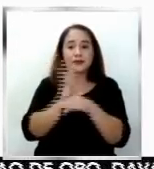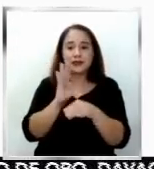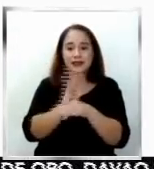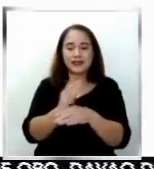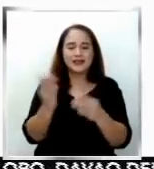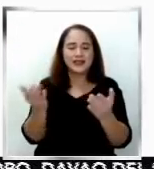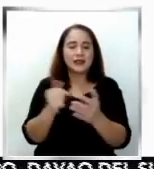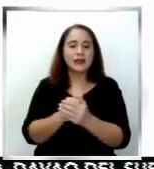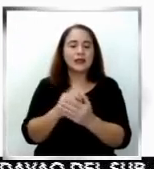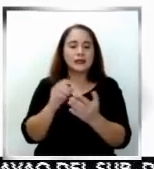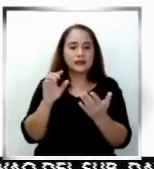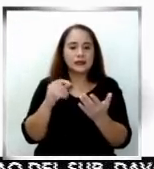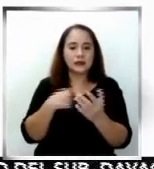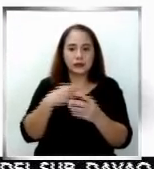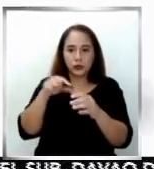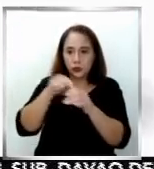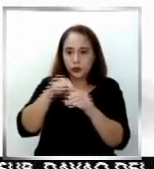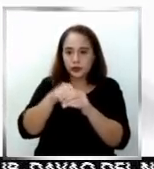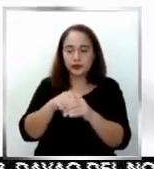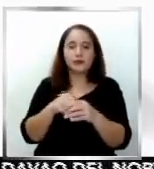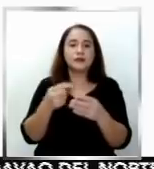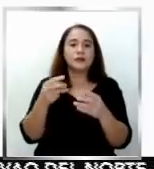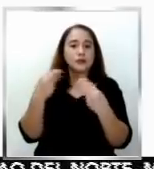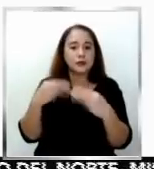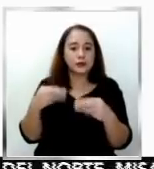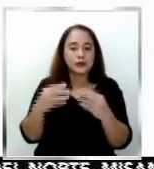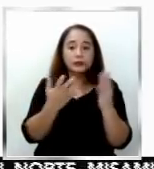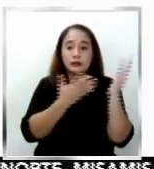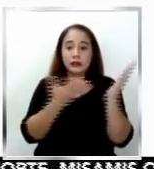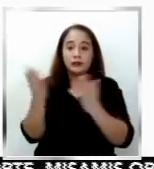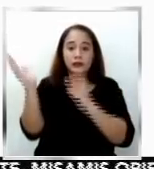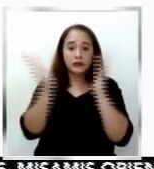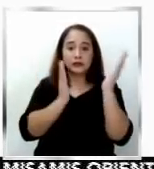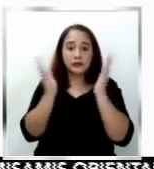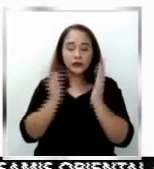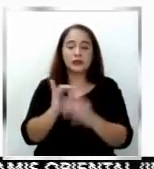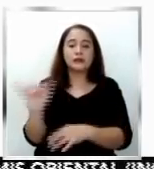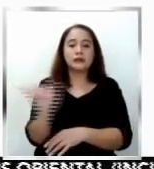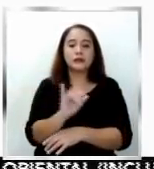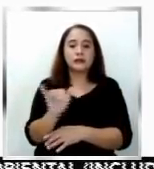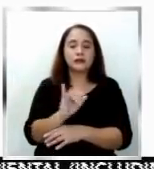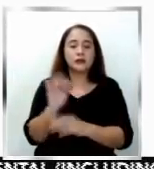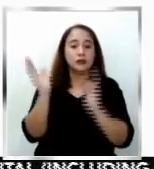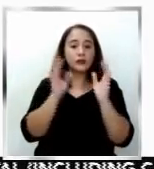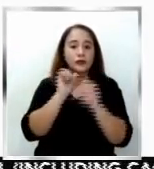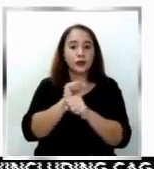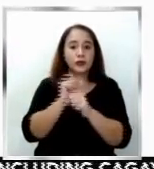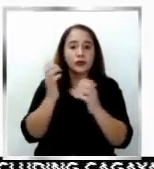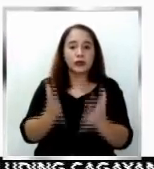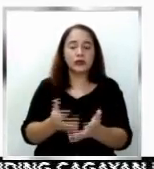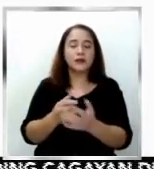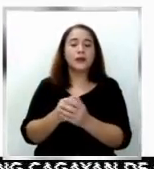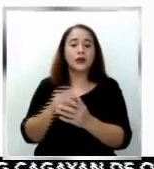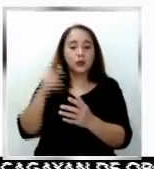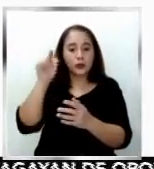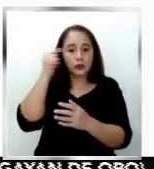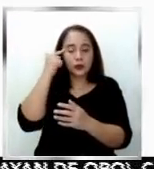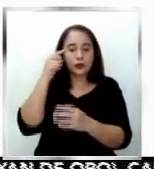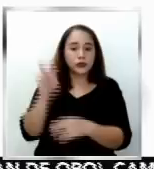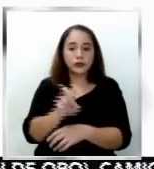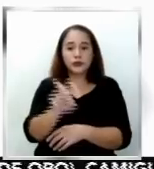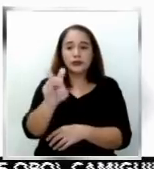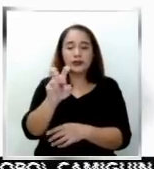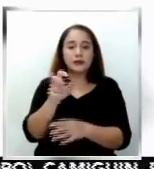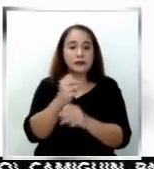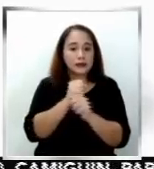sa grocery, supermarket at delivery services. Gayun din ang mga frontliners sa gobyerno, turismo, seguridad, pagbibigay ng